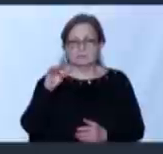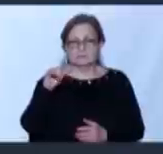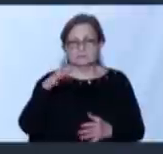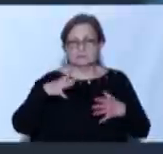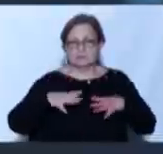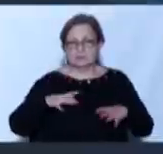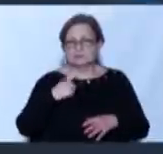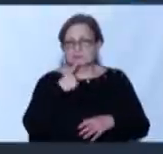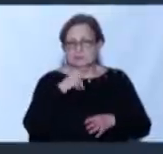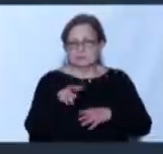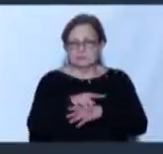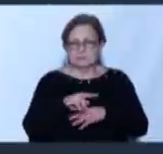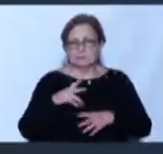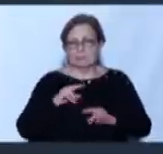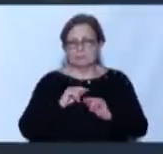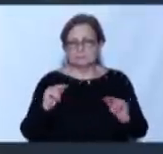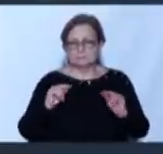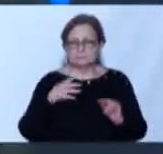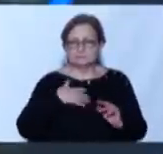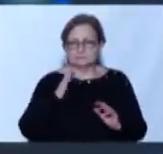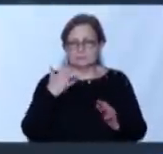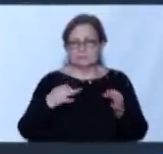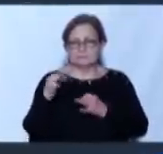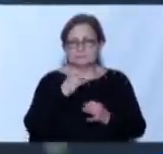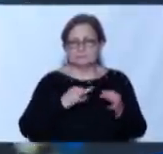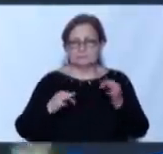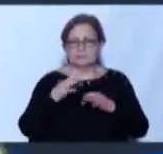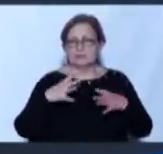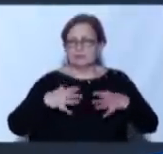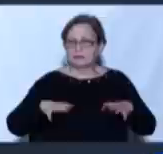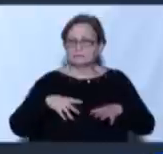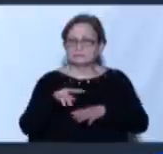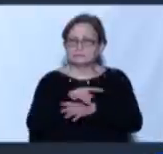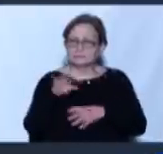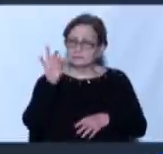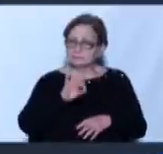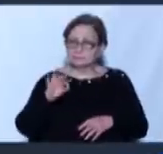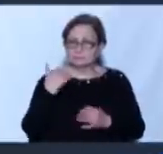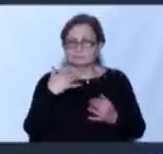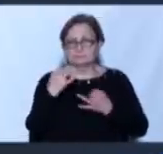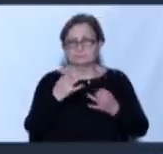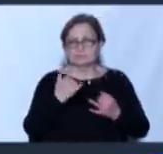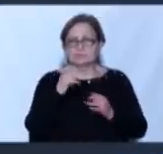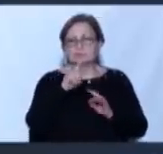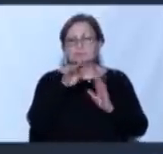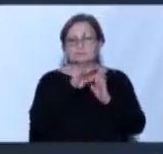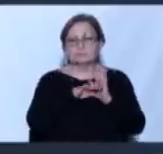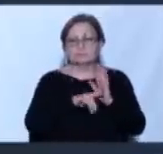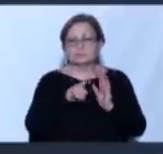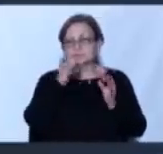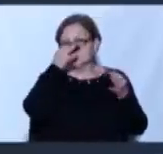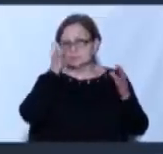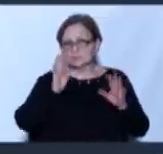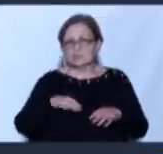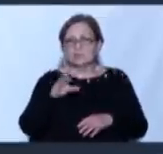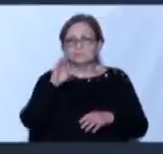ჩვენ ესე ვთქვათ, ვისაუბრებთ ქართული ლიტერატურაზე, კერძოდ აი პროგრამით, რაც არის დარჩენილი,